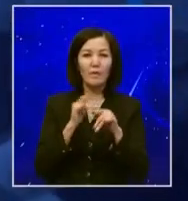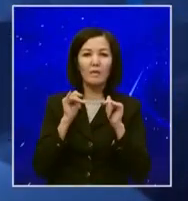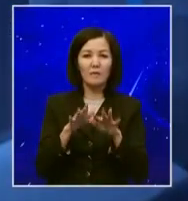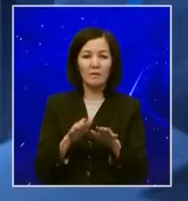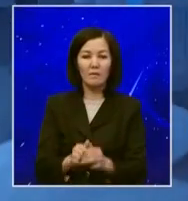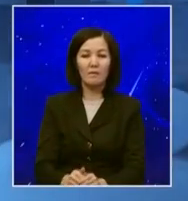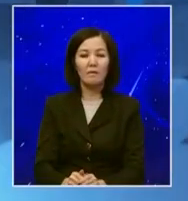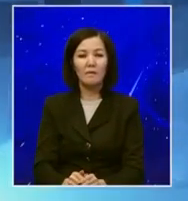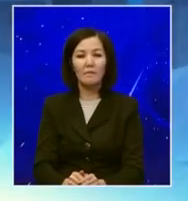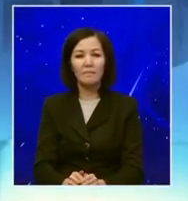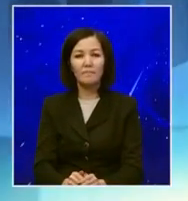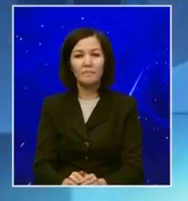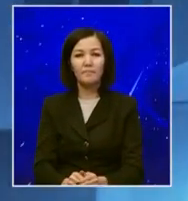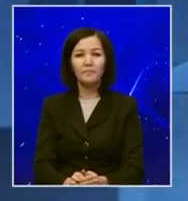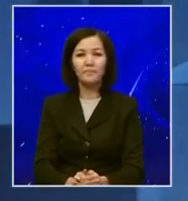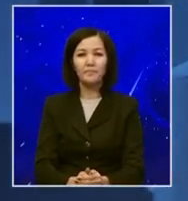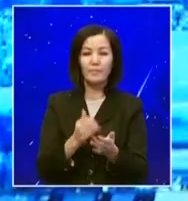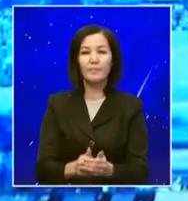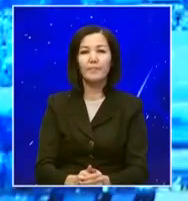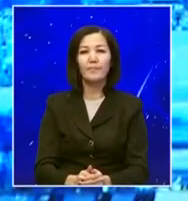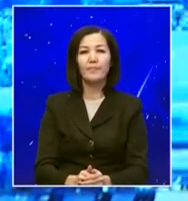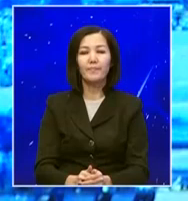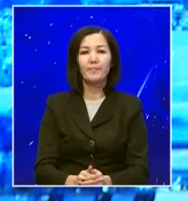Айдос Калиев, телеканал ЖТСУ.